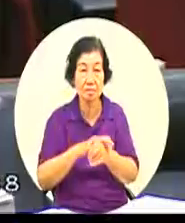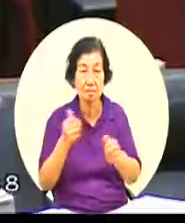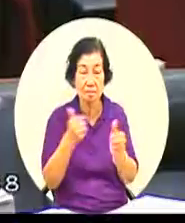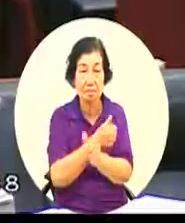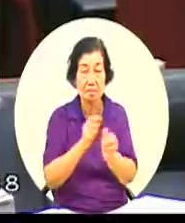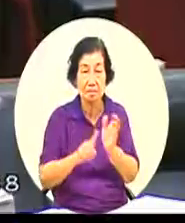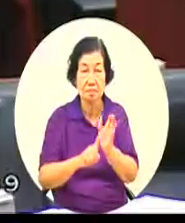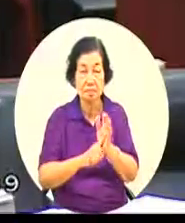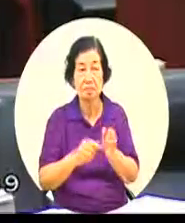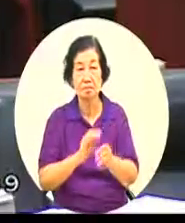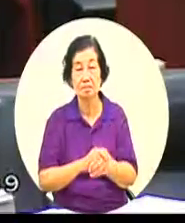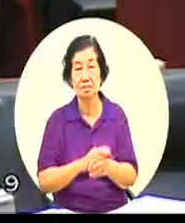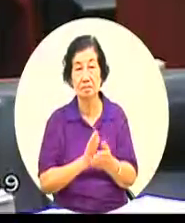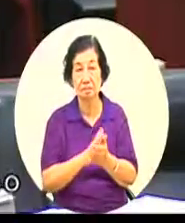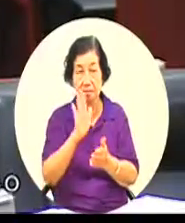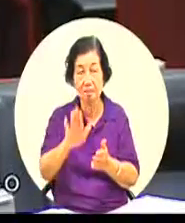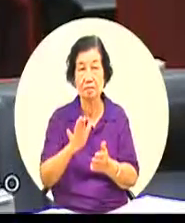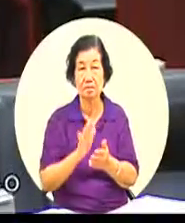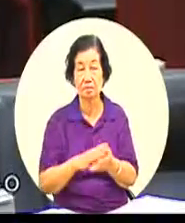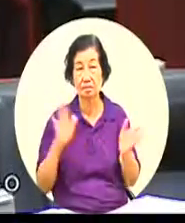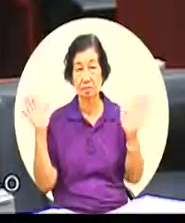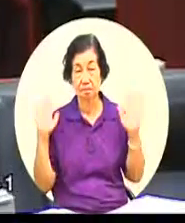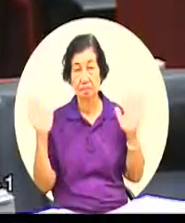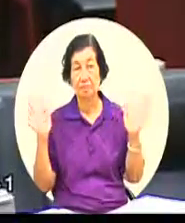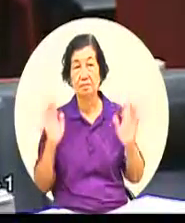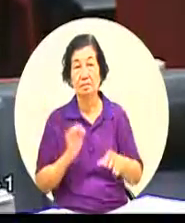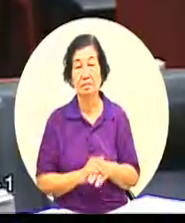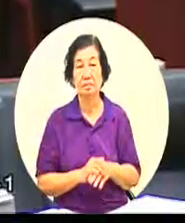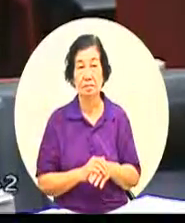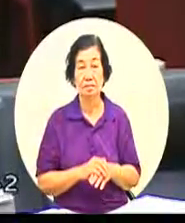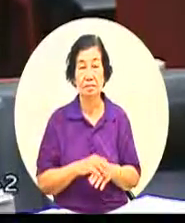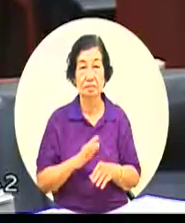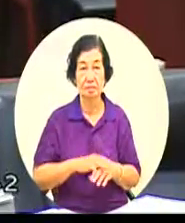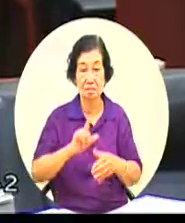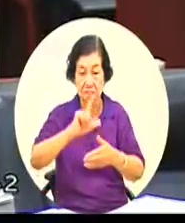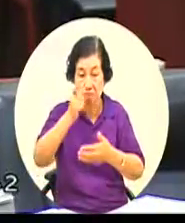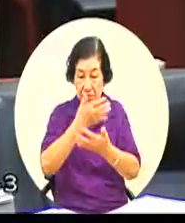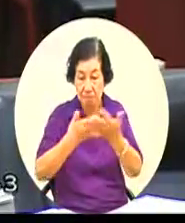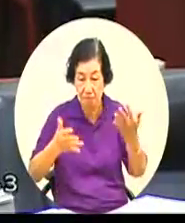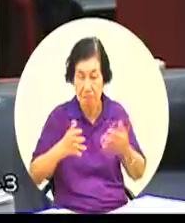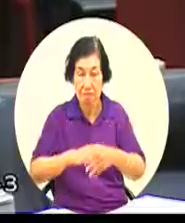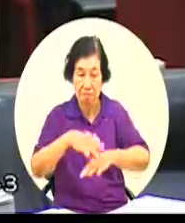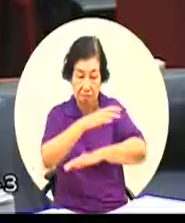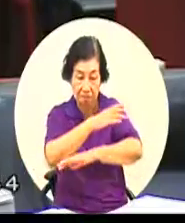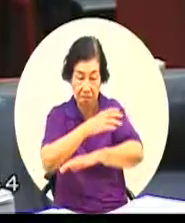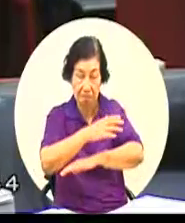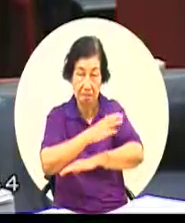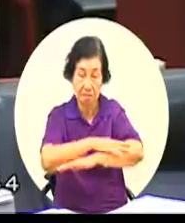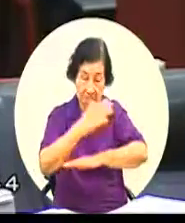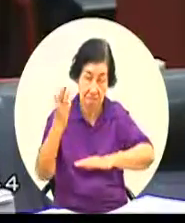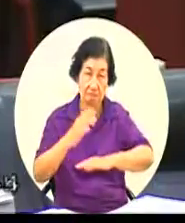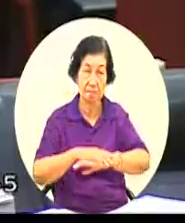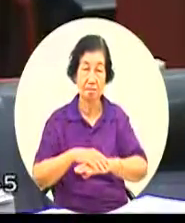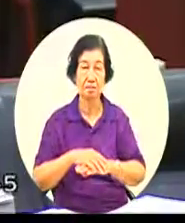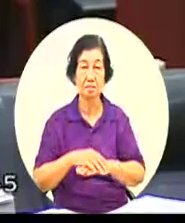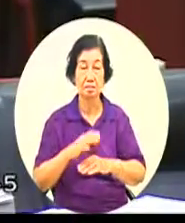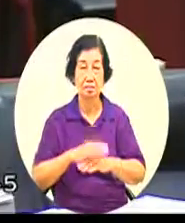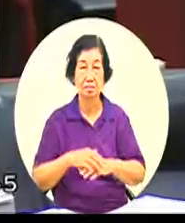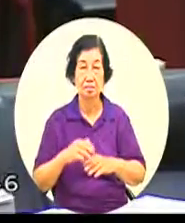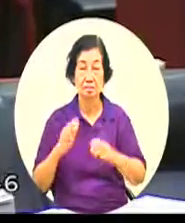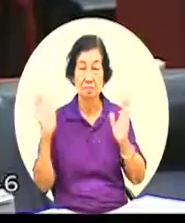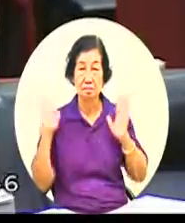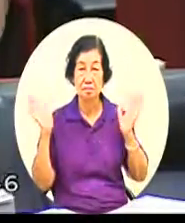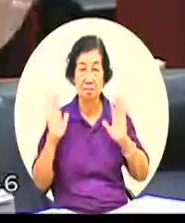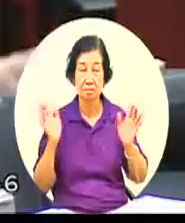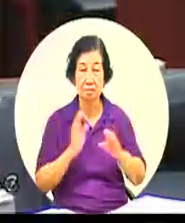连刚他们的互动真的很差啊，所以讲我刚是看到迄个网络，看到迄个报纸啊。伊讲囡仔当一个学生，好好